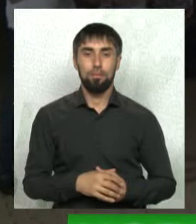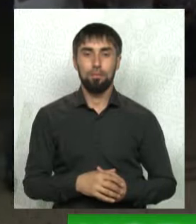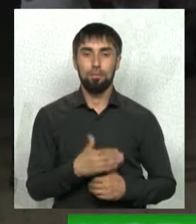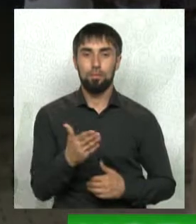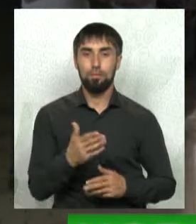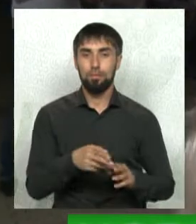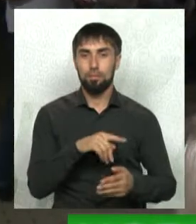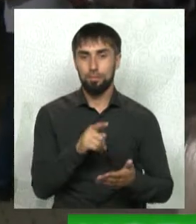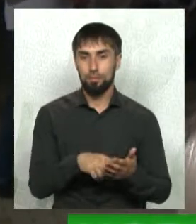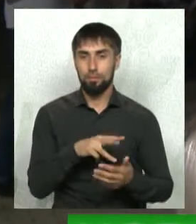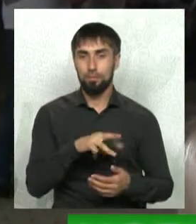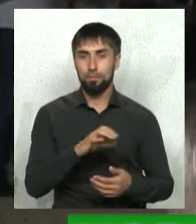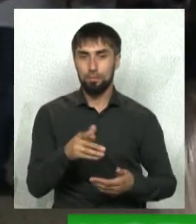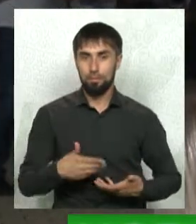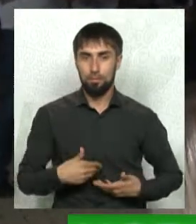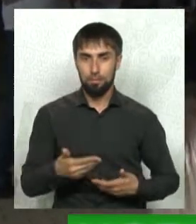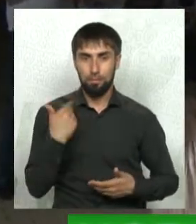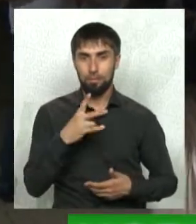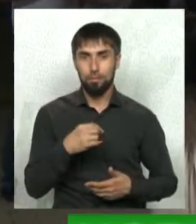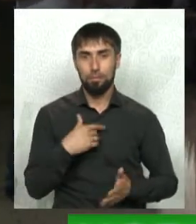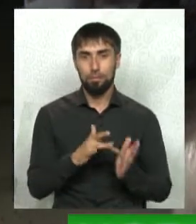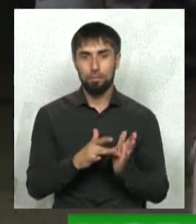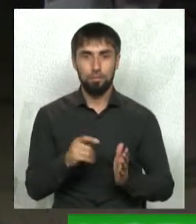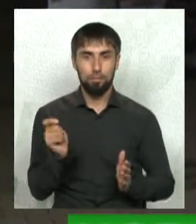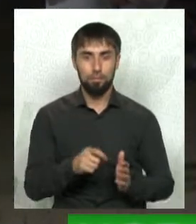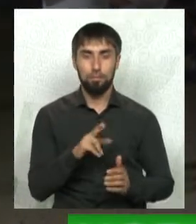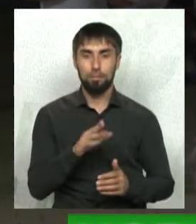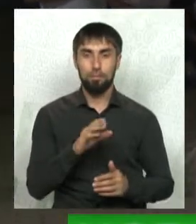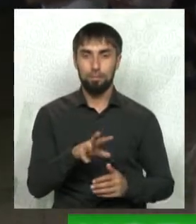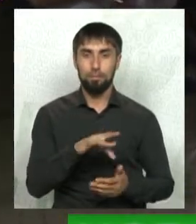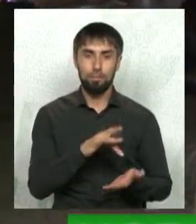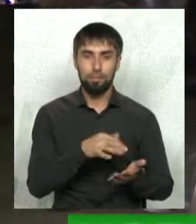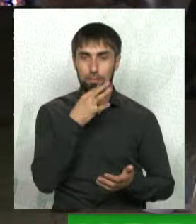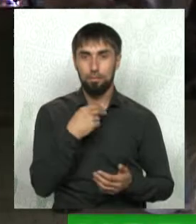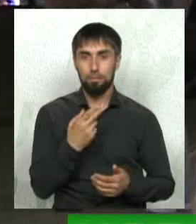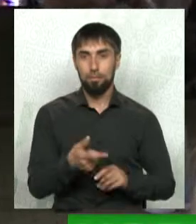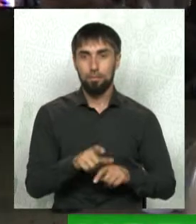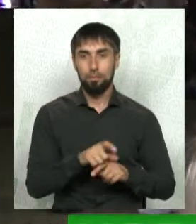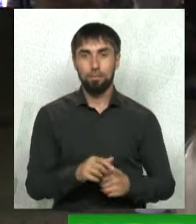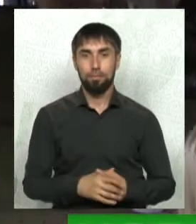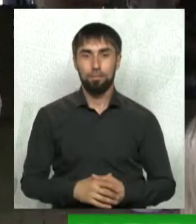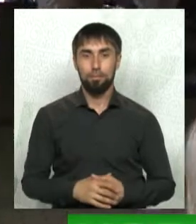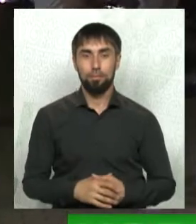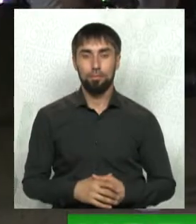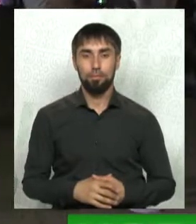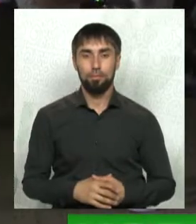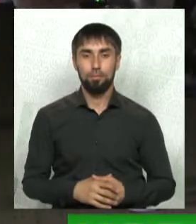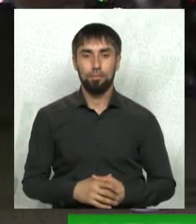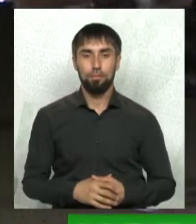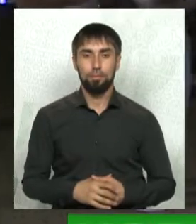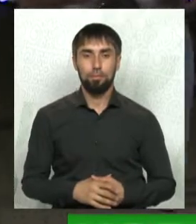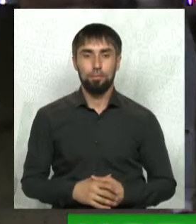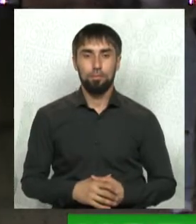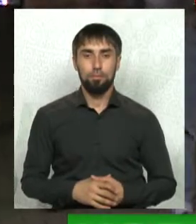давно проживаете в городе Магас? Нет, я турист. Турист, да? И как вам у нас в городе? Нравится? Да, очень нравится. Все, если что,